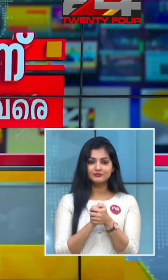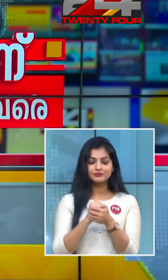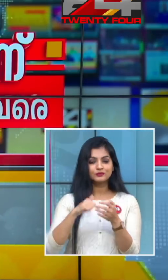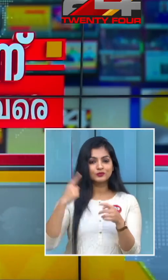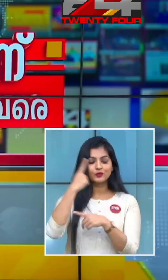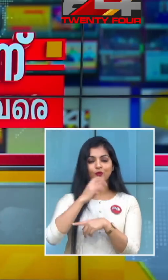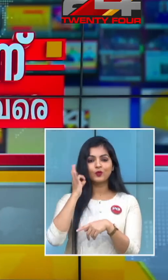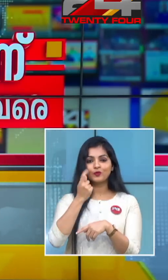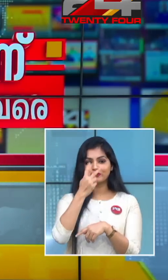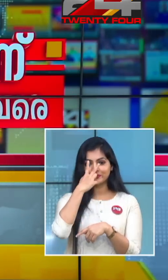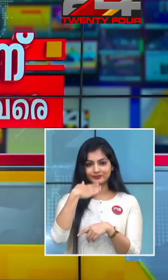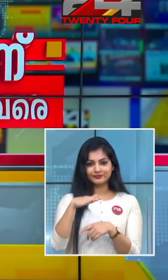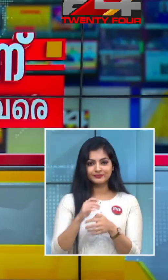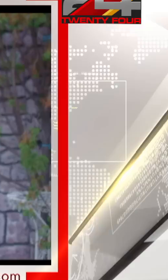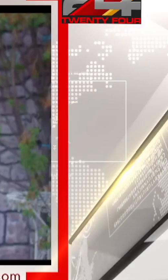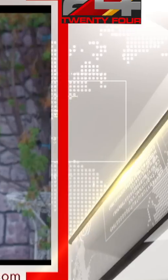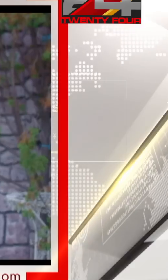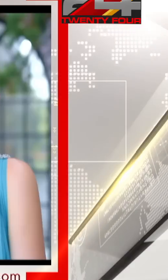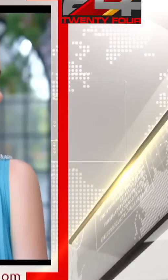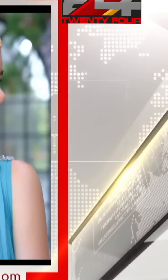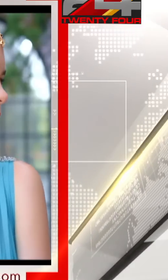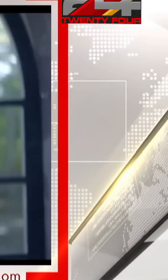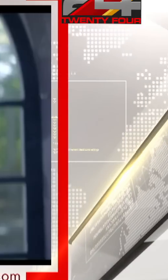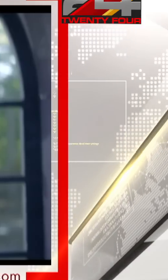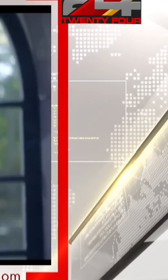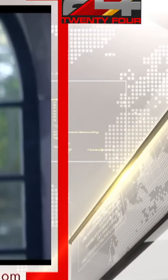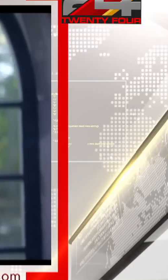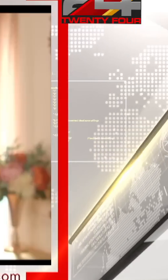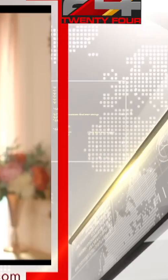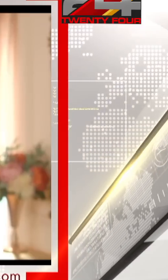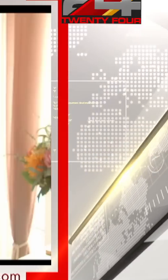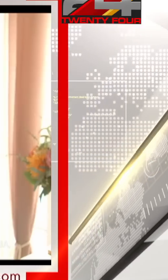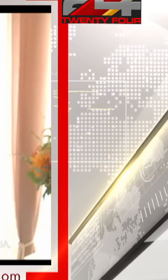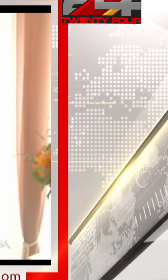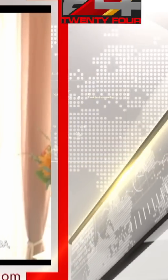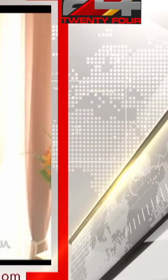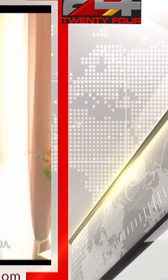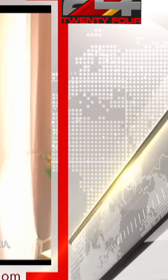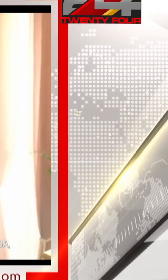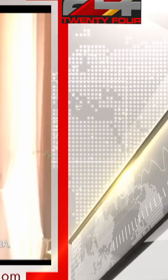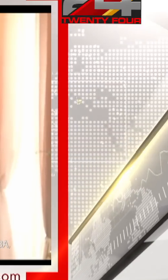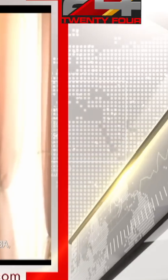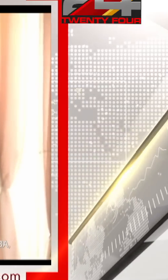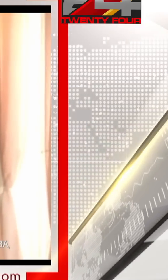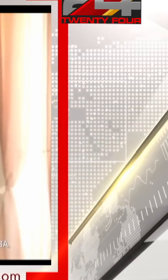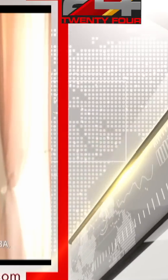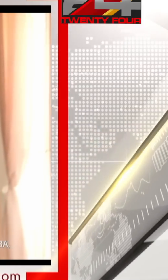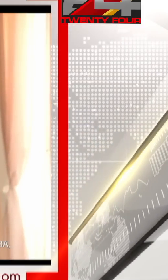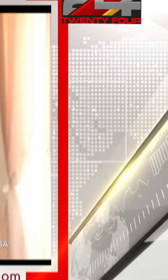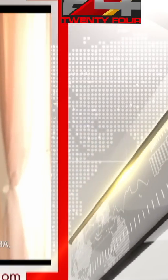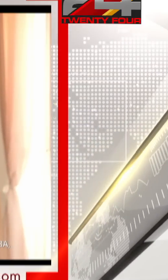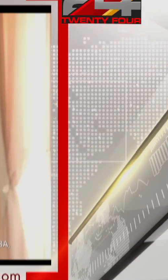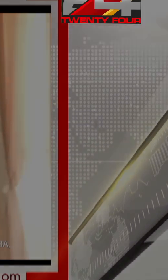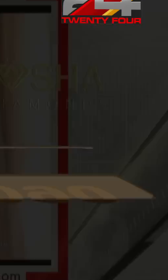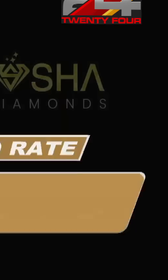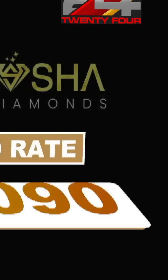ഇനി ഇന്നത്തെ സ്വർണ്ണവില. ഇന്നത്തെ സ്വർണ്ണനിരക്ക് സമർപ്പിക്കുന്നത് സ്പർശ ഗോൾഡ് ആൻഡ് ഡയമണ്ട്സ്. ഫിജിറ്റലാകൂ ഇനി സ്പർശയോടൊപ്പം.